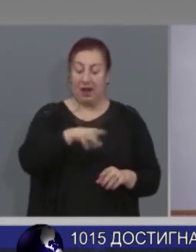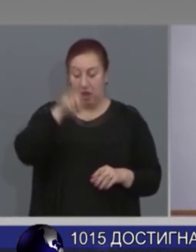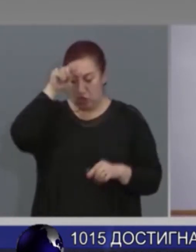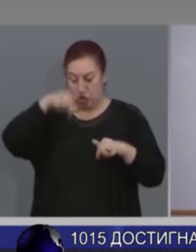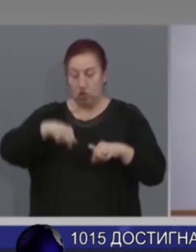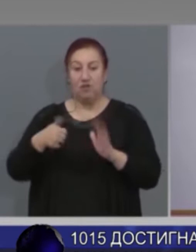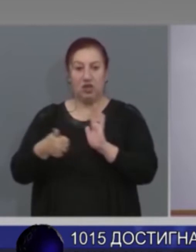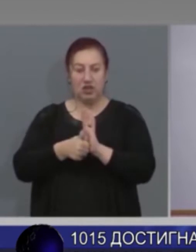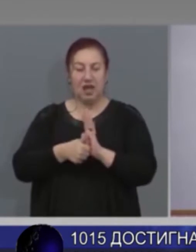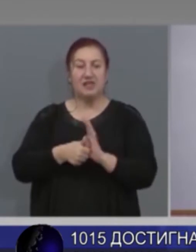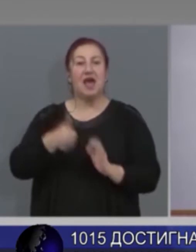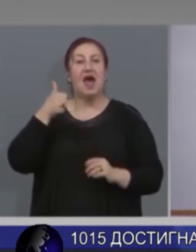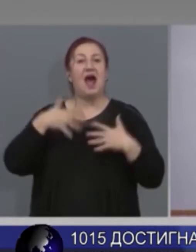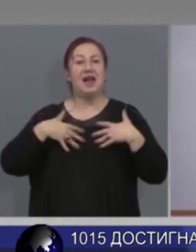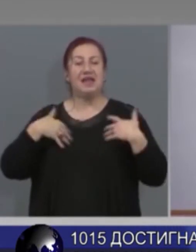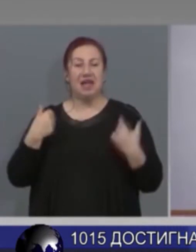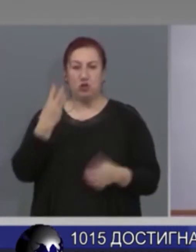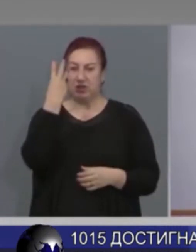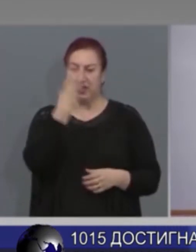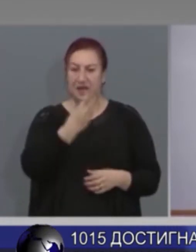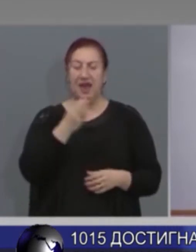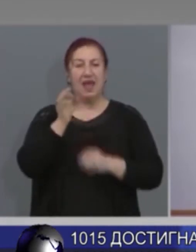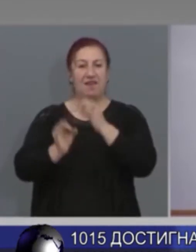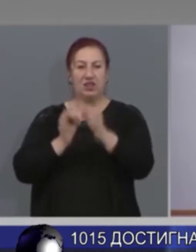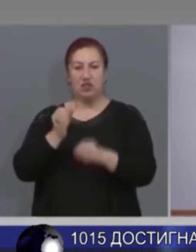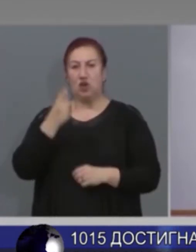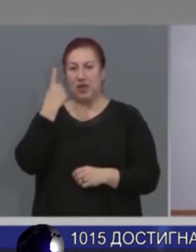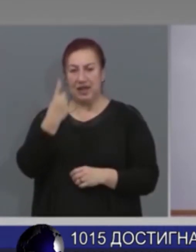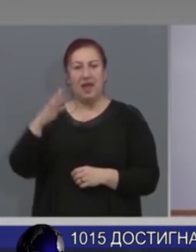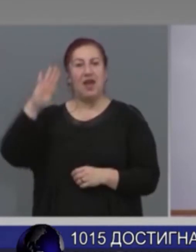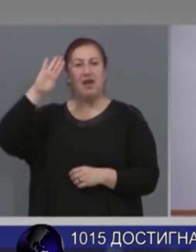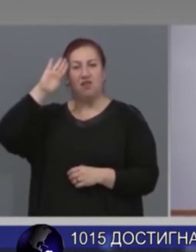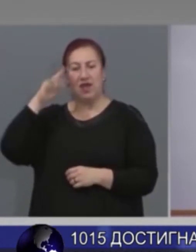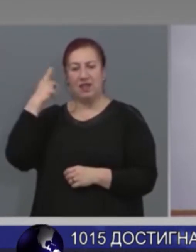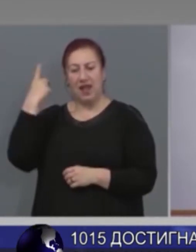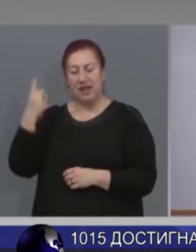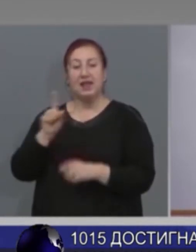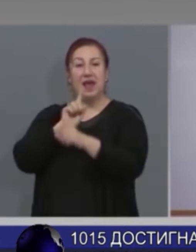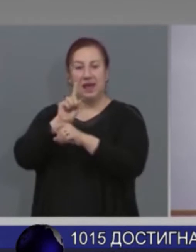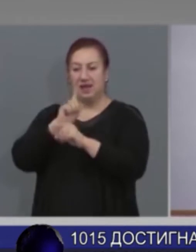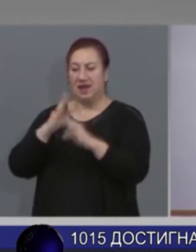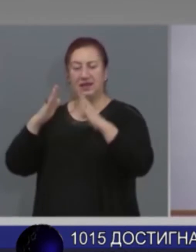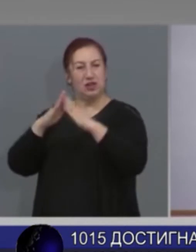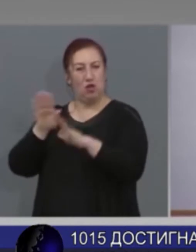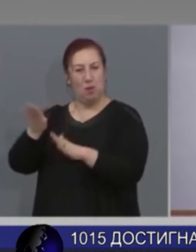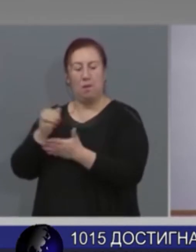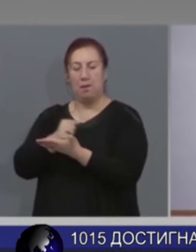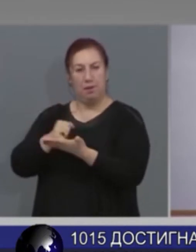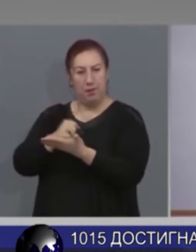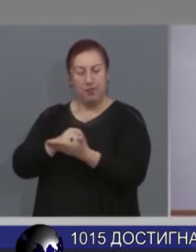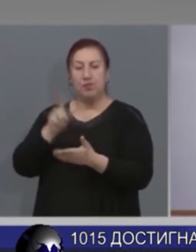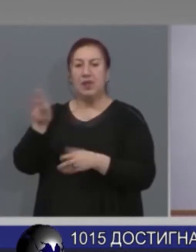Александровска болница 3 ма, инфекциозна болница 1, ВМА 1 и амбулаторни са 11. Видин са 4 ма,